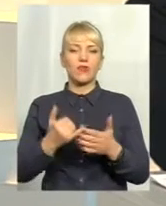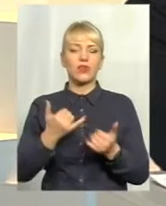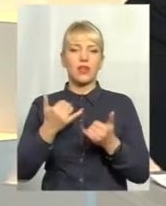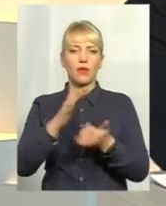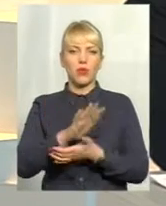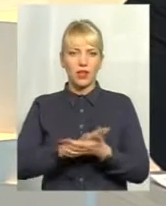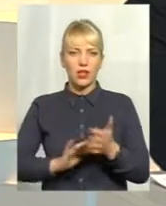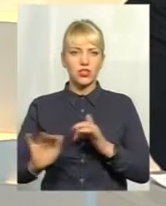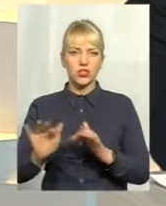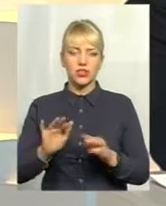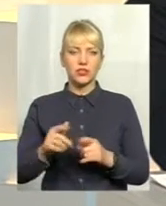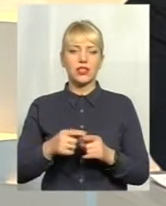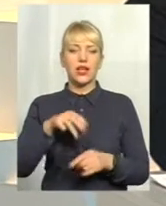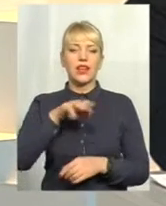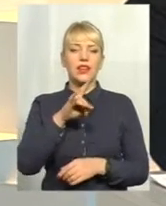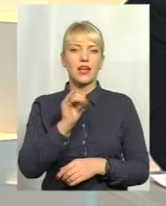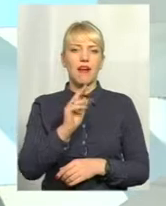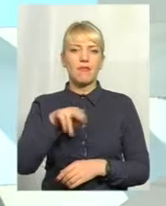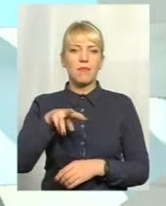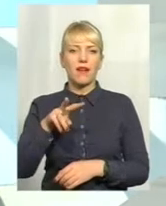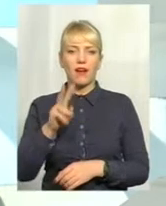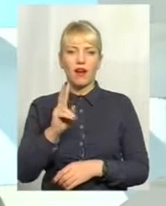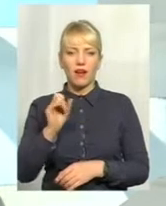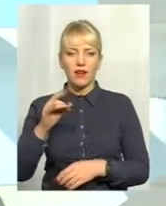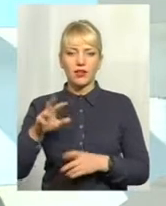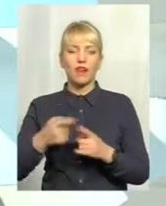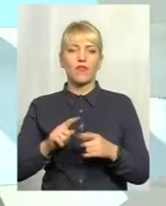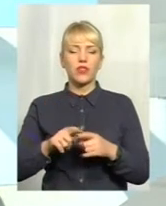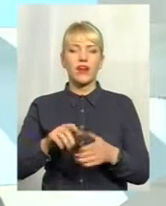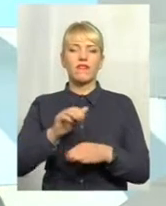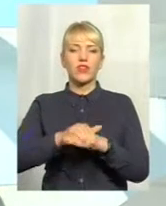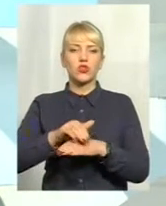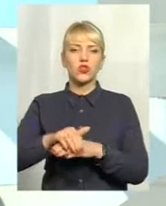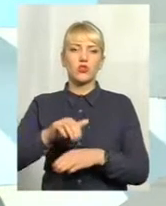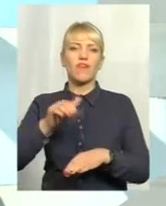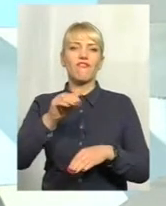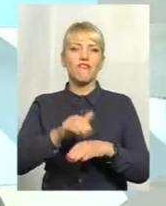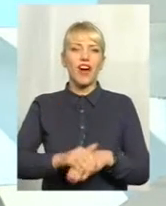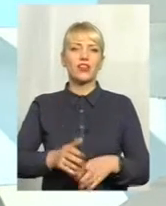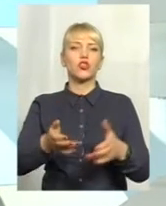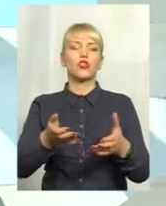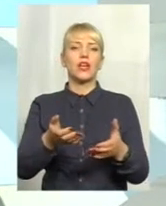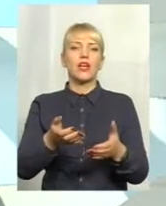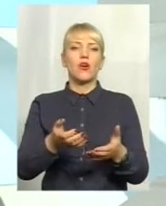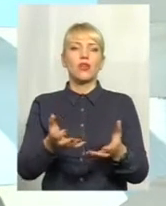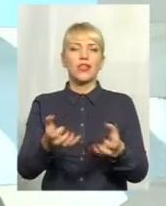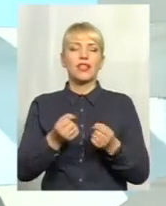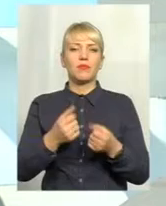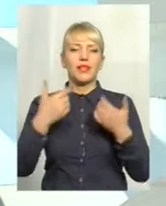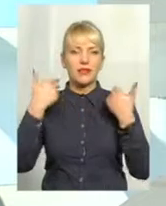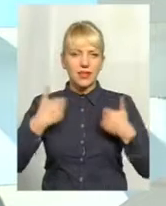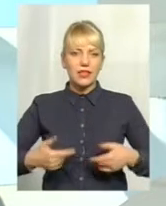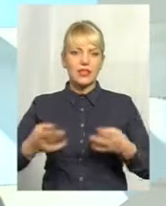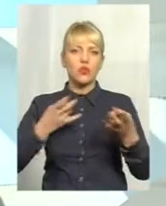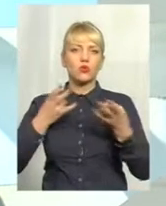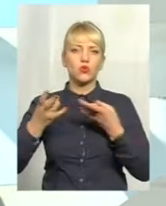ні? Ну дивіться, травмкарта фіксує сам факт отримання тілесних ушкоджень, травм, травмувань. І, знову ж таки, в певній мірі